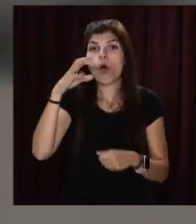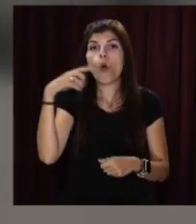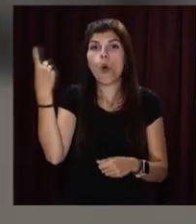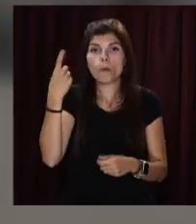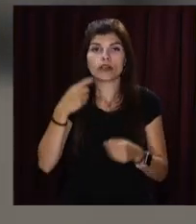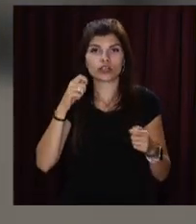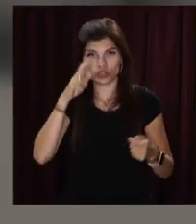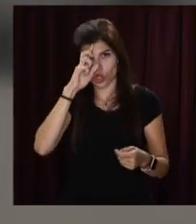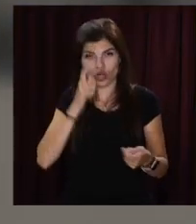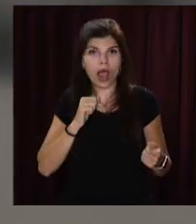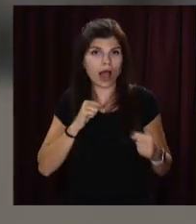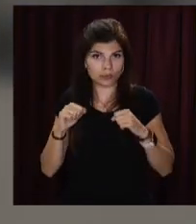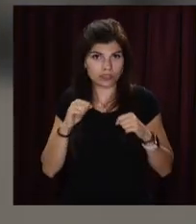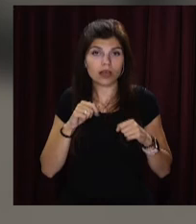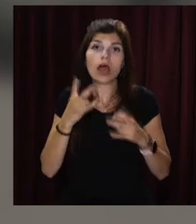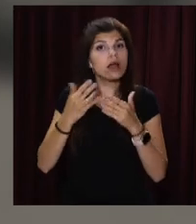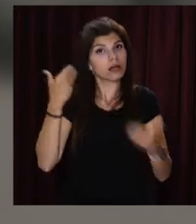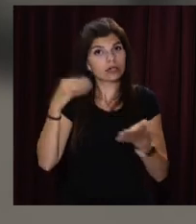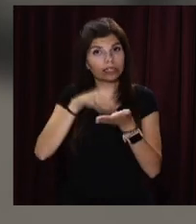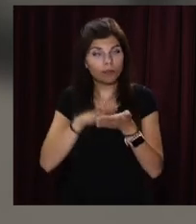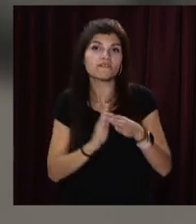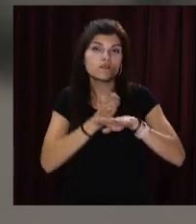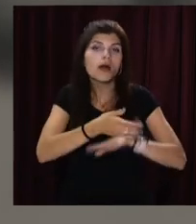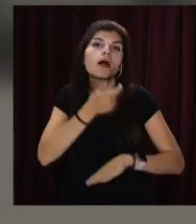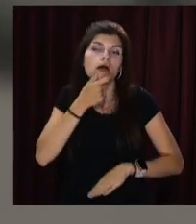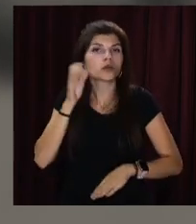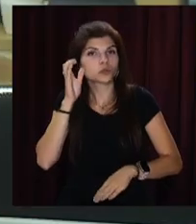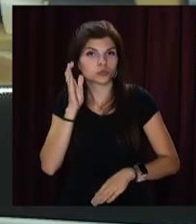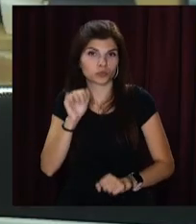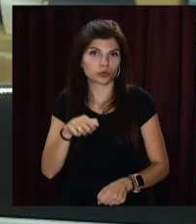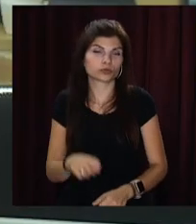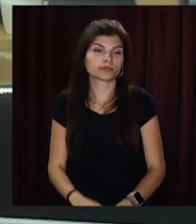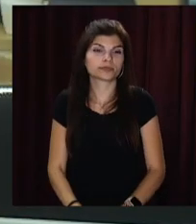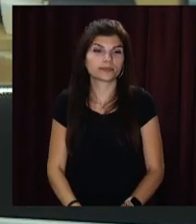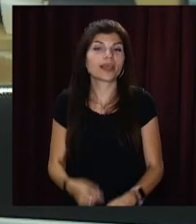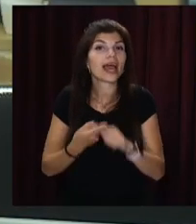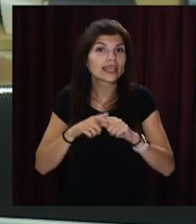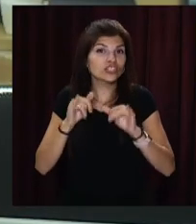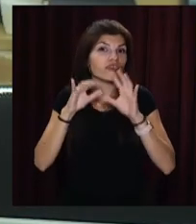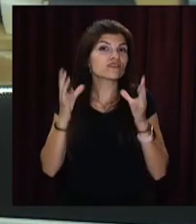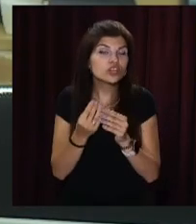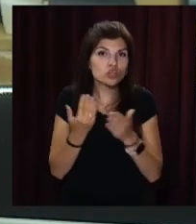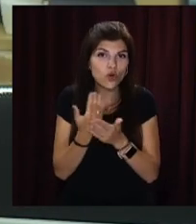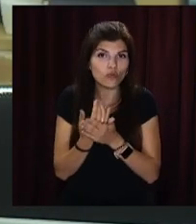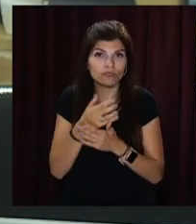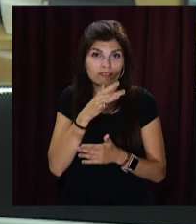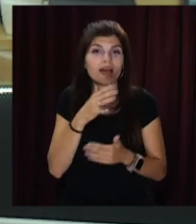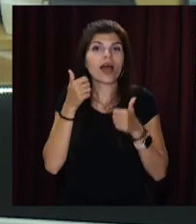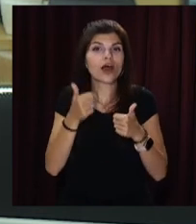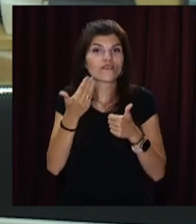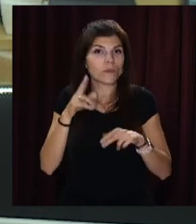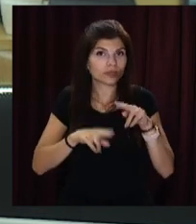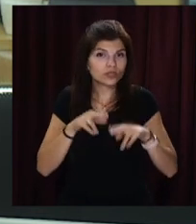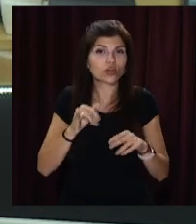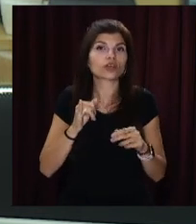поверх облдержадміністрації. Заздалегідь треба зареєструватися. І це були всі новини на цю годину. Гарного вам